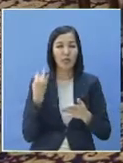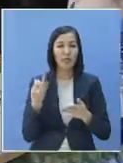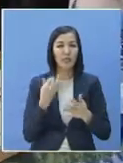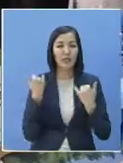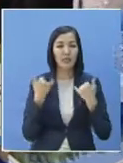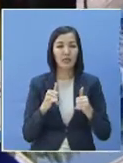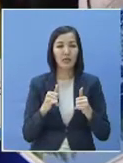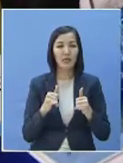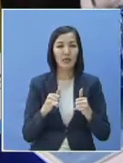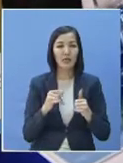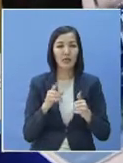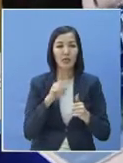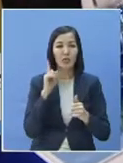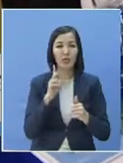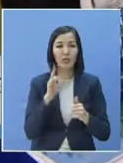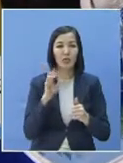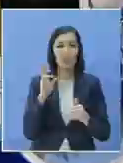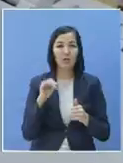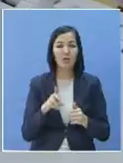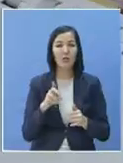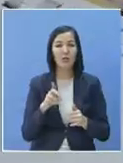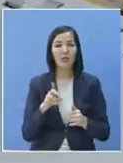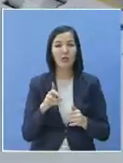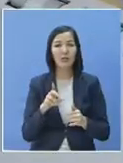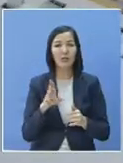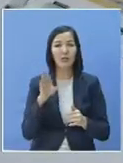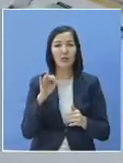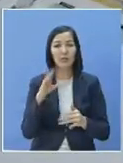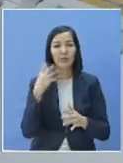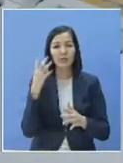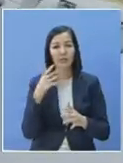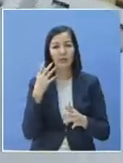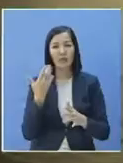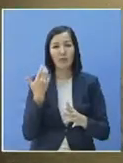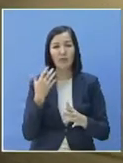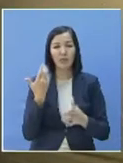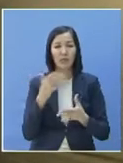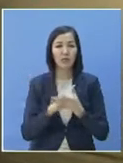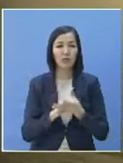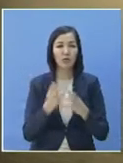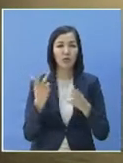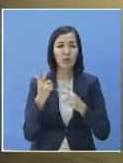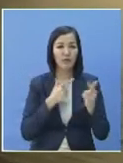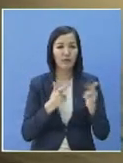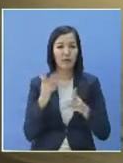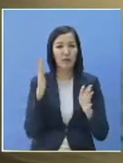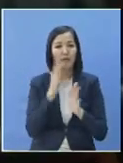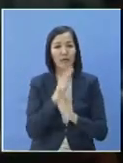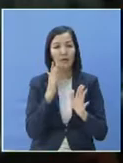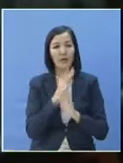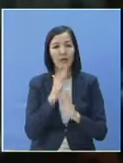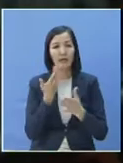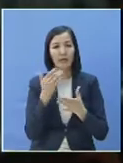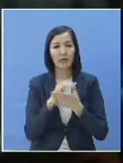таңғажайып нүктелер Жасылкөл, Жолай Лепсі баурайынан әйгілі Сиверс алмағаштарын көрсетуге даяр. Таулы аймақтың тамаша табиғатын